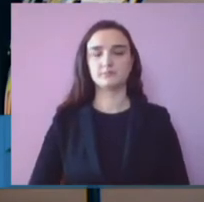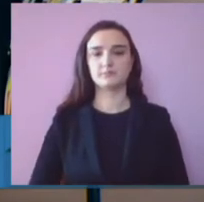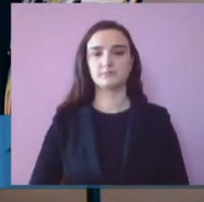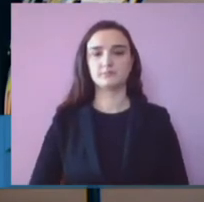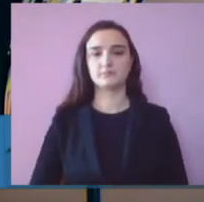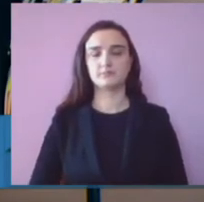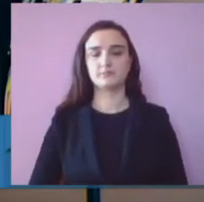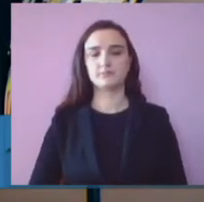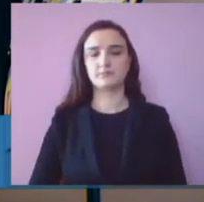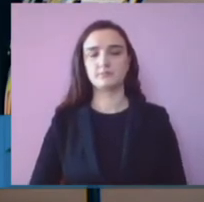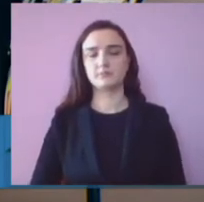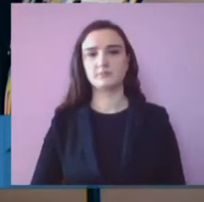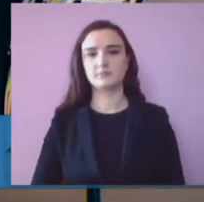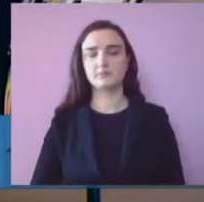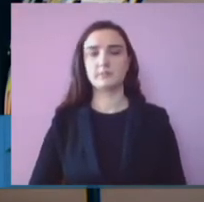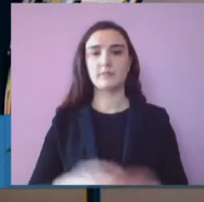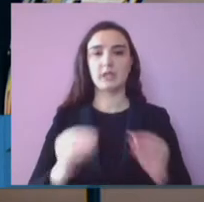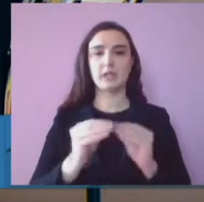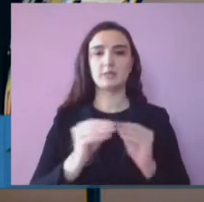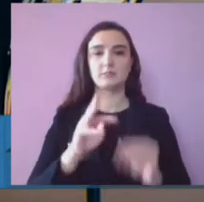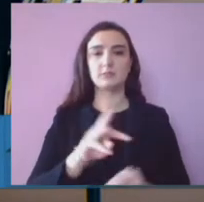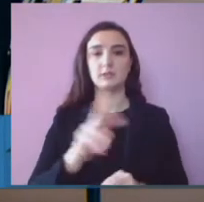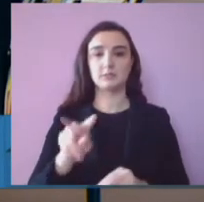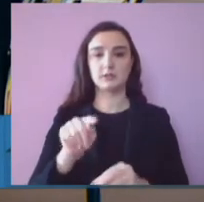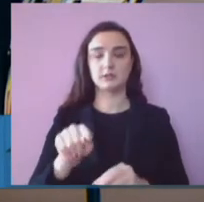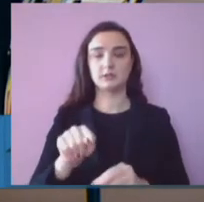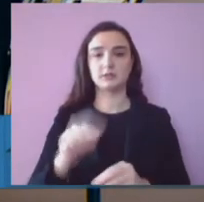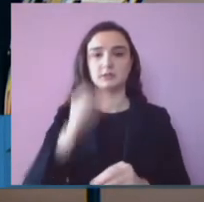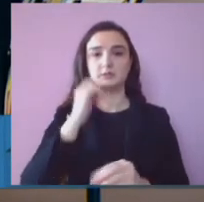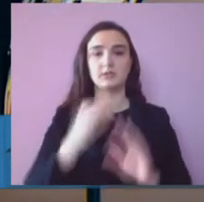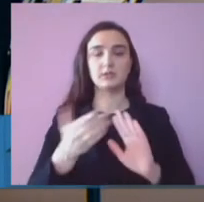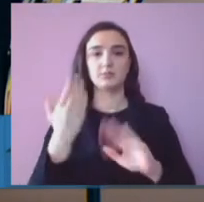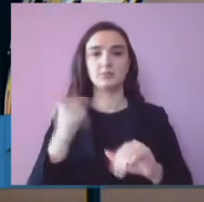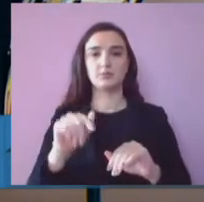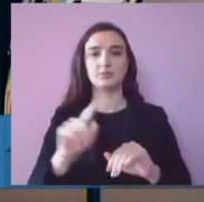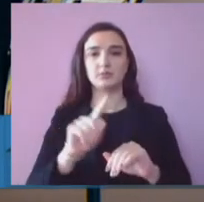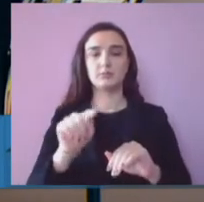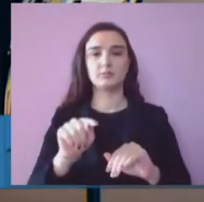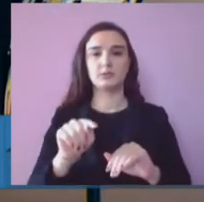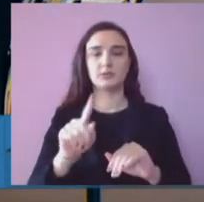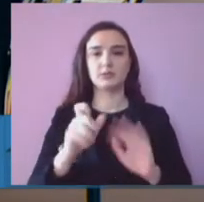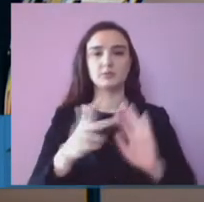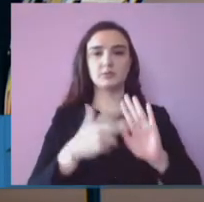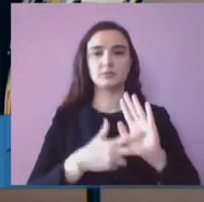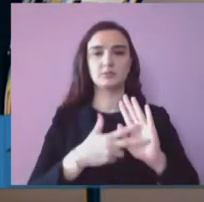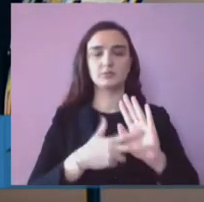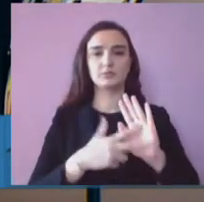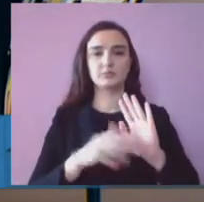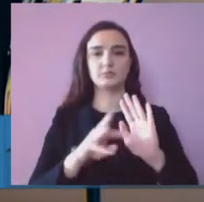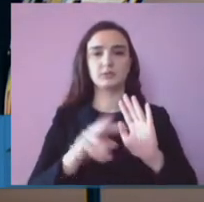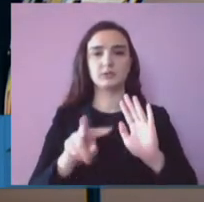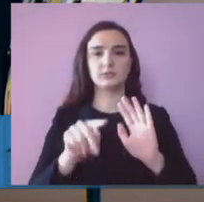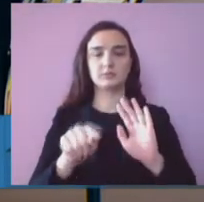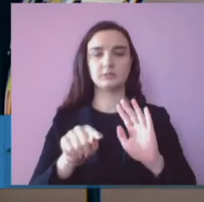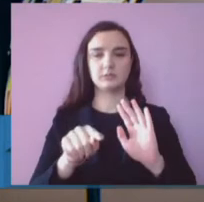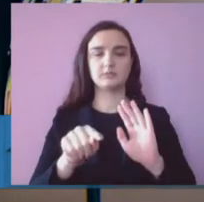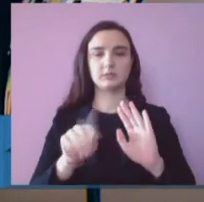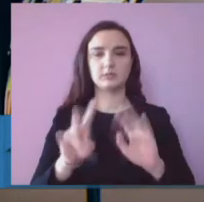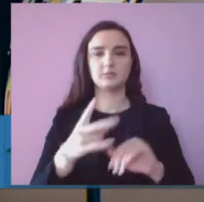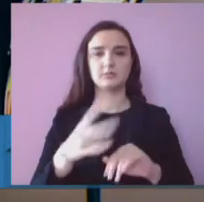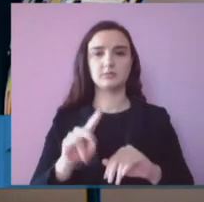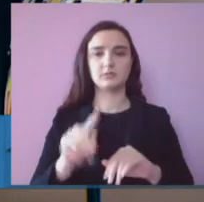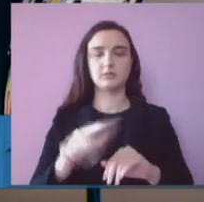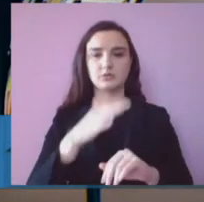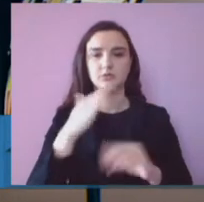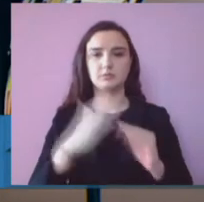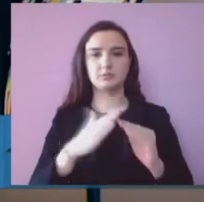მილიმოლს ლიტრზე, ან ძველებური იმით ერთეულებით 180 მილიგრამ დეცილიტრზე არ უნდა აჭარბებდეს.